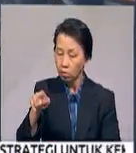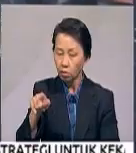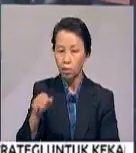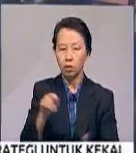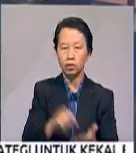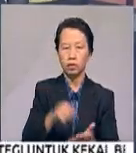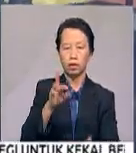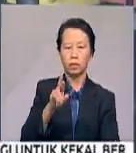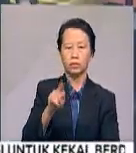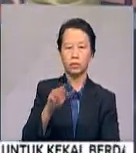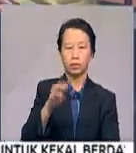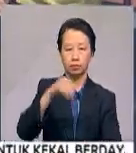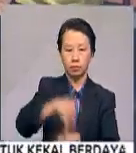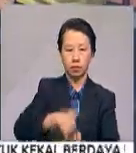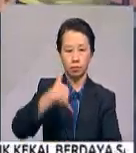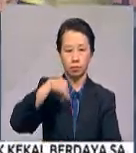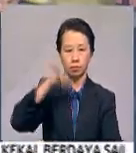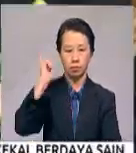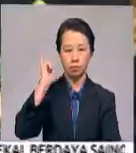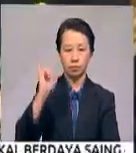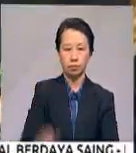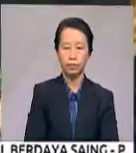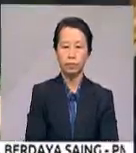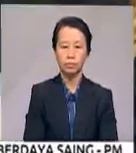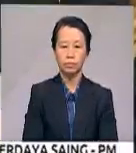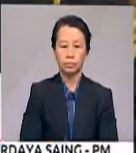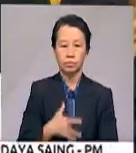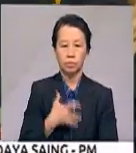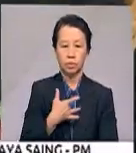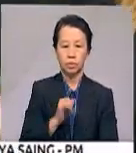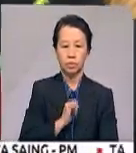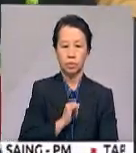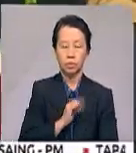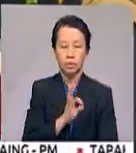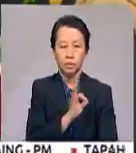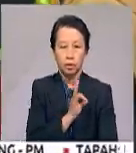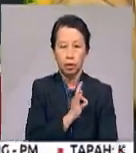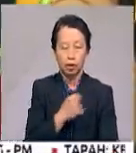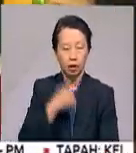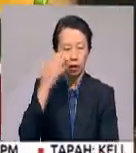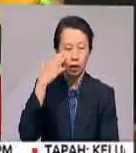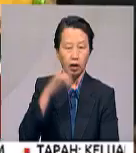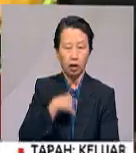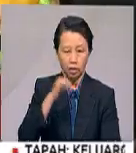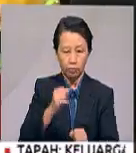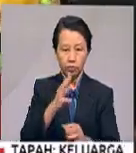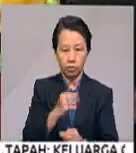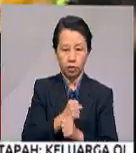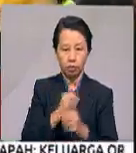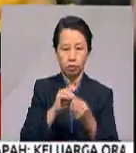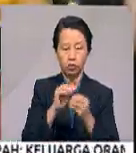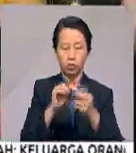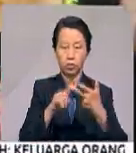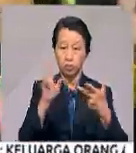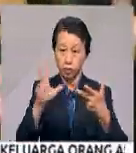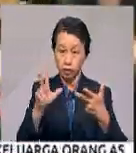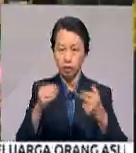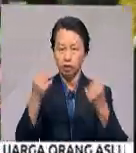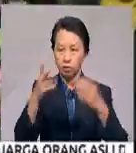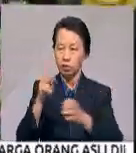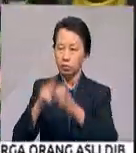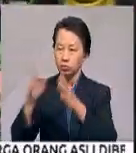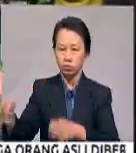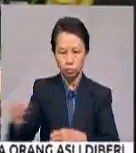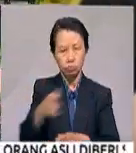di Angkasa Puri malam tadi. Perasaan Erin excited sangat dan Erin tak sangka yang Erin dapat nombor 3 sebab ramai lagi peserta